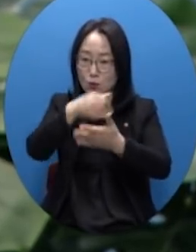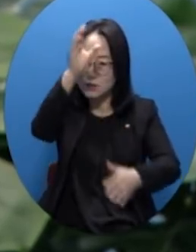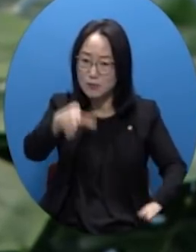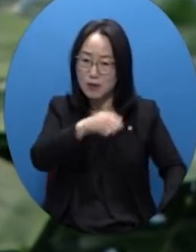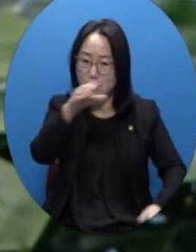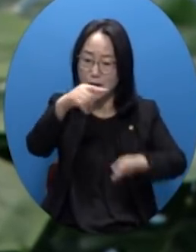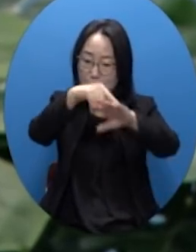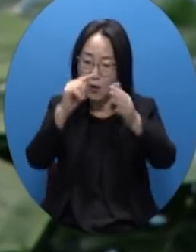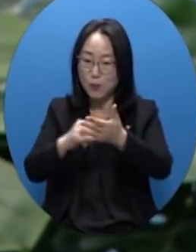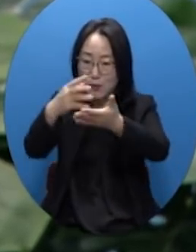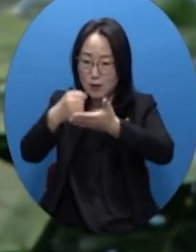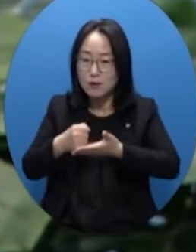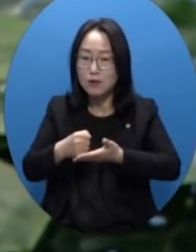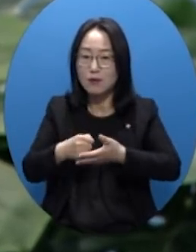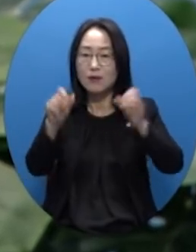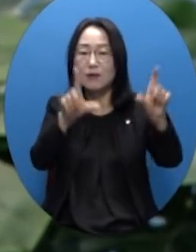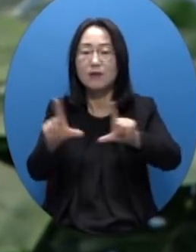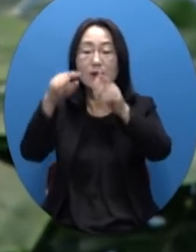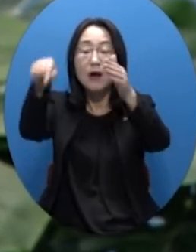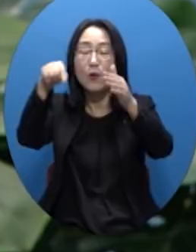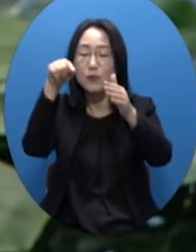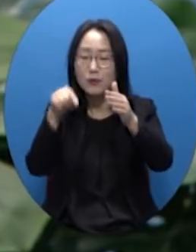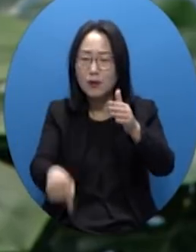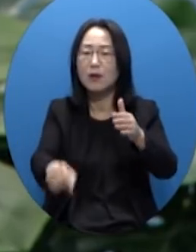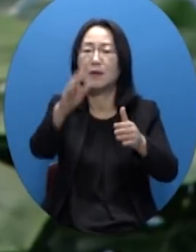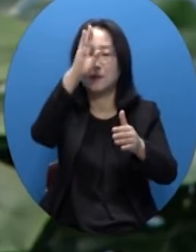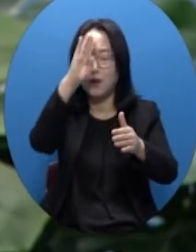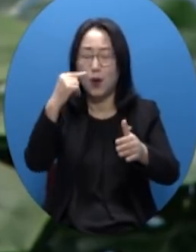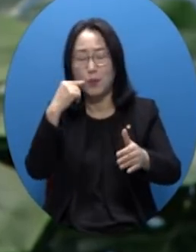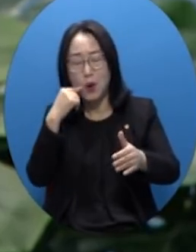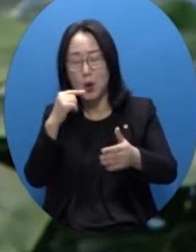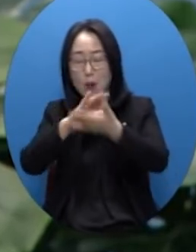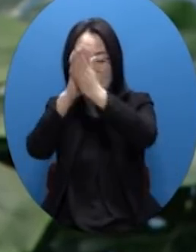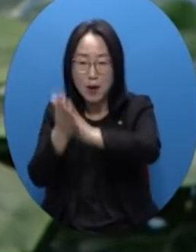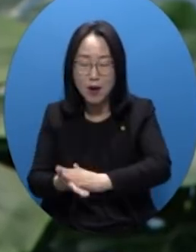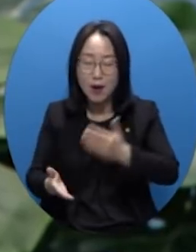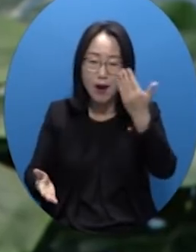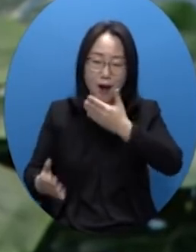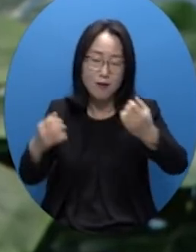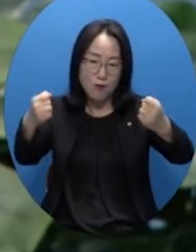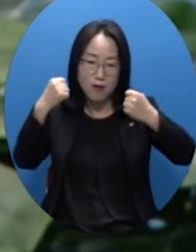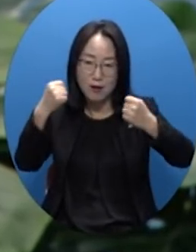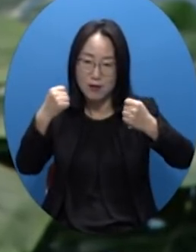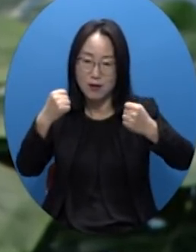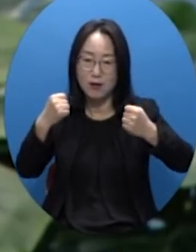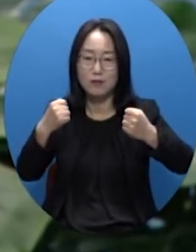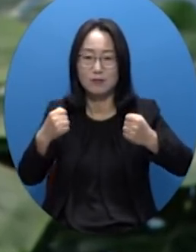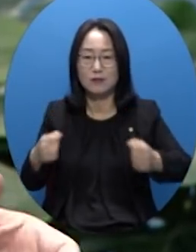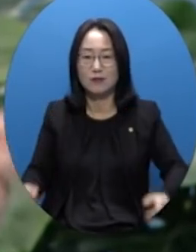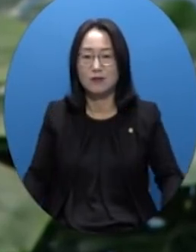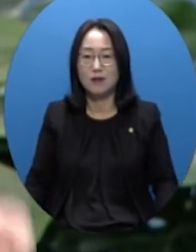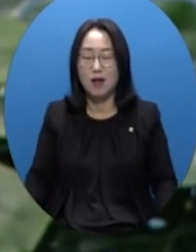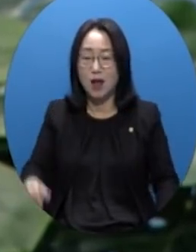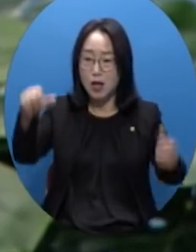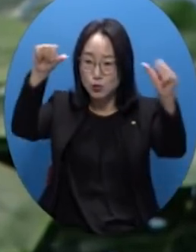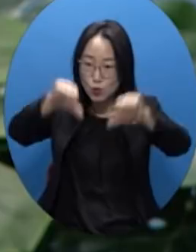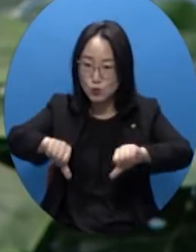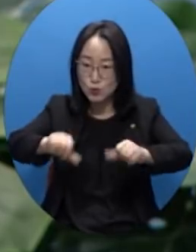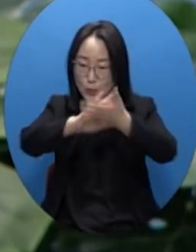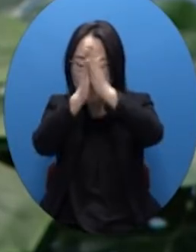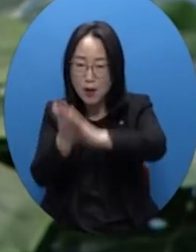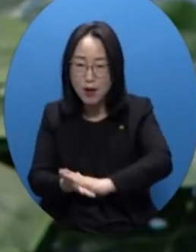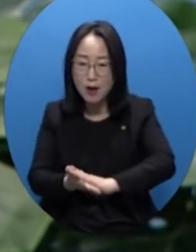우리의 삶에 질병의 20리 겁나게 타 물로 바뀌어 주게 될 것입니다 저지의 20리